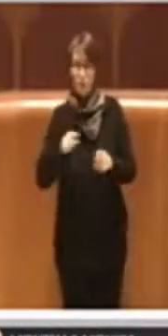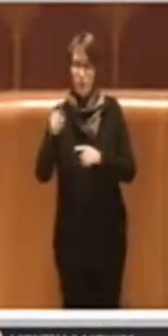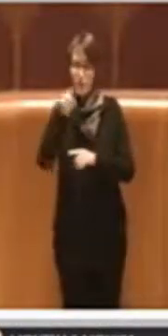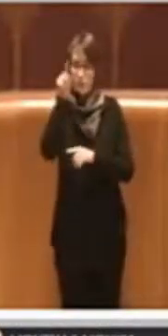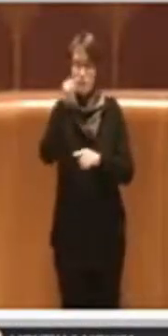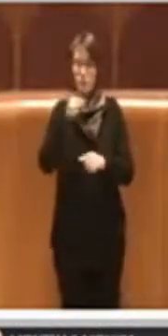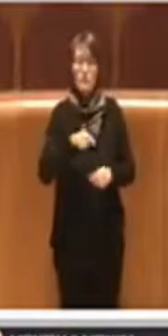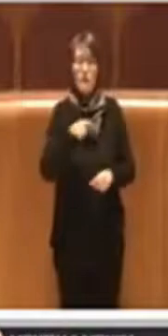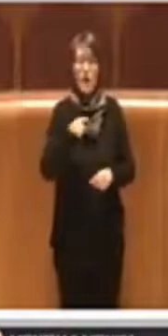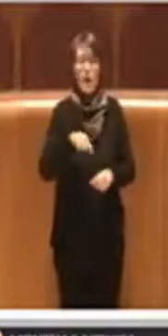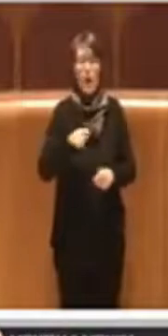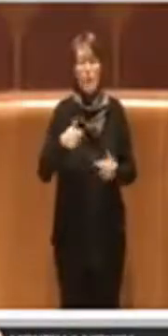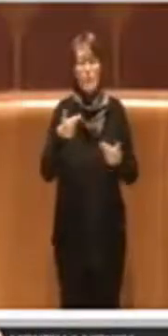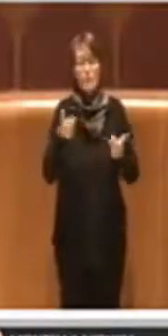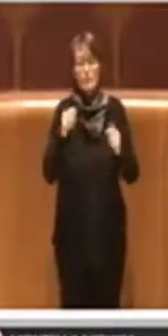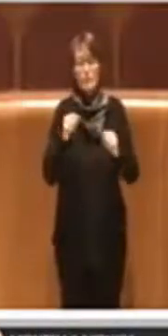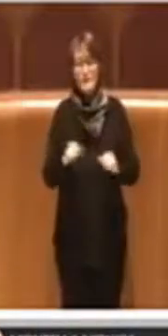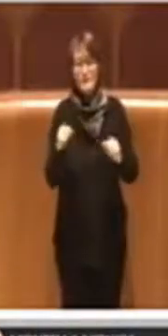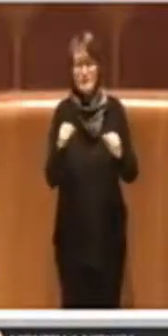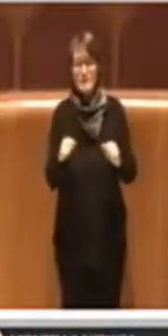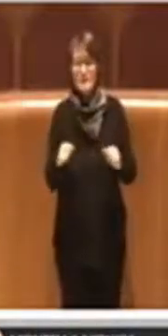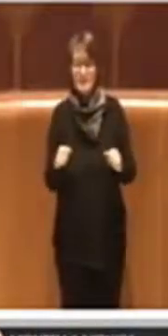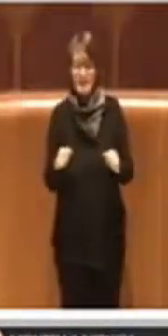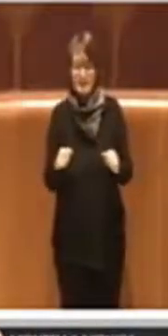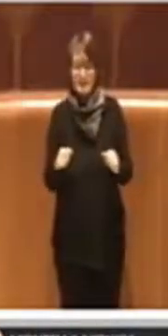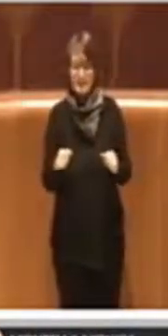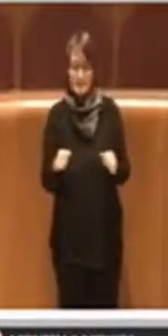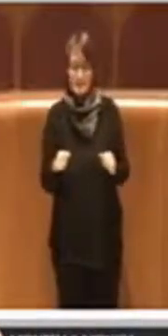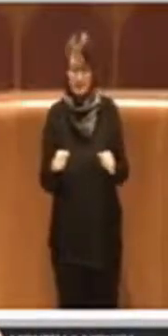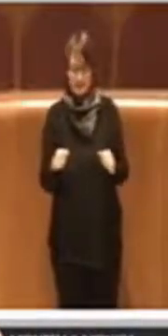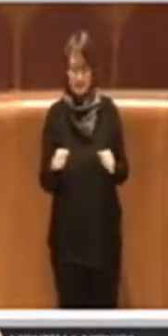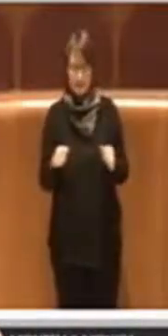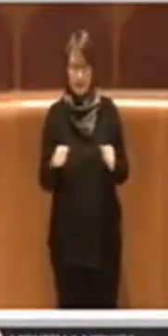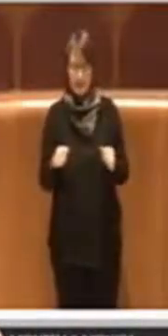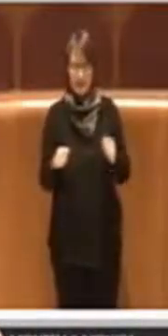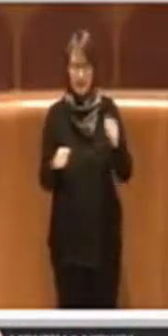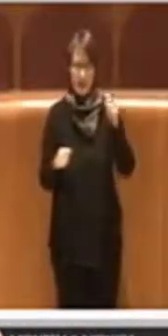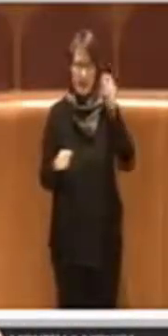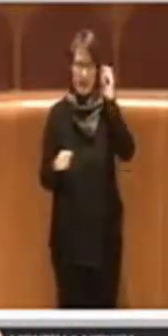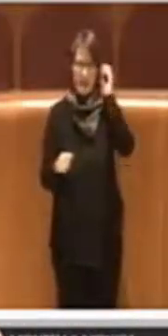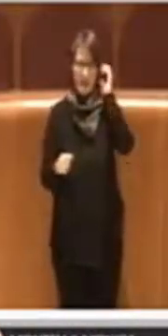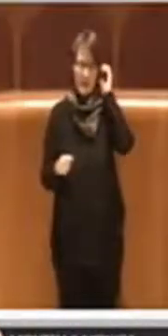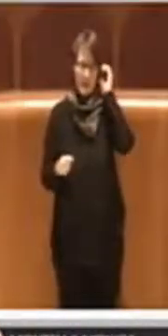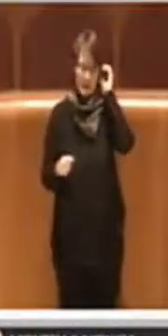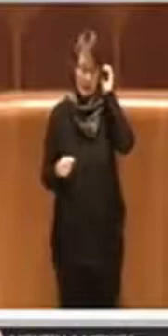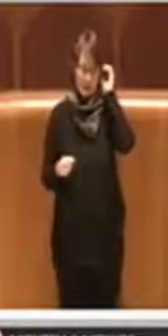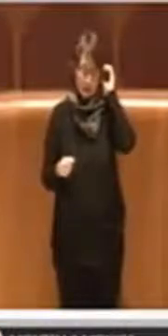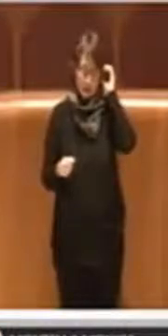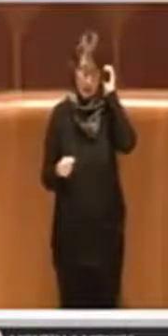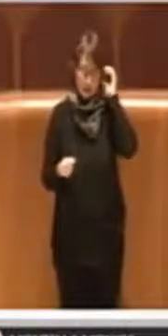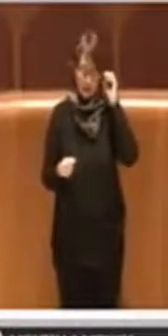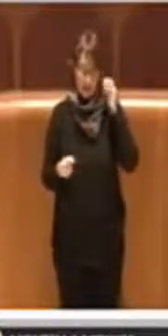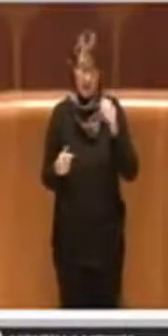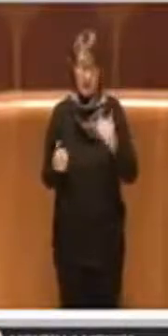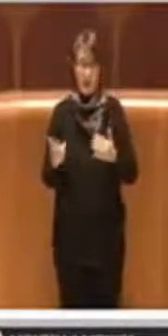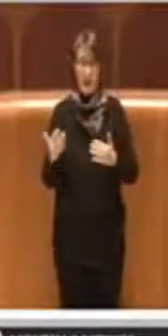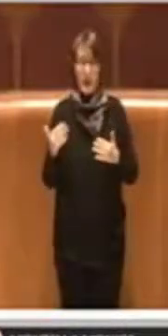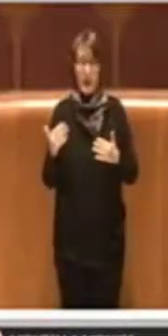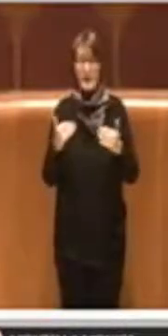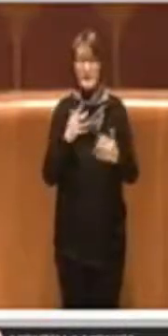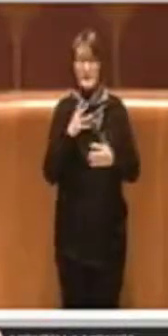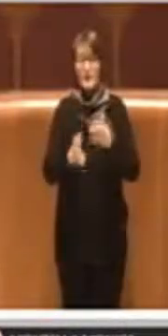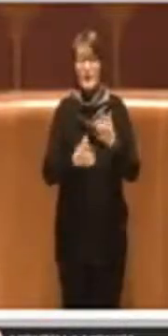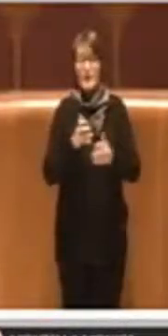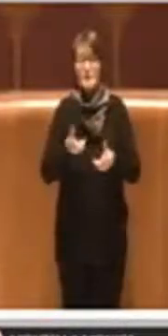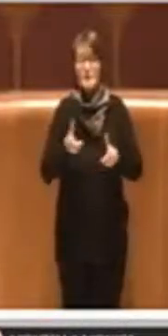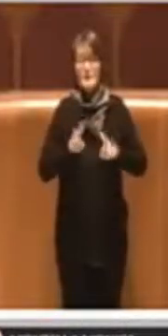piccolo spiraglio per la modalità mista ci consentirà di avere un'immagine in più.